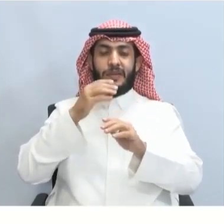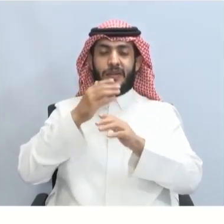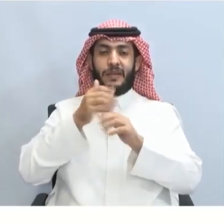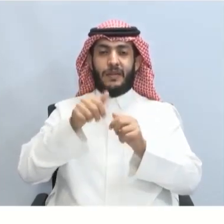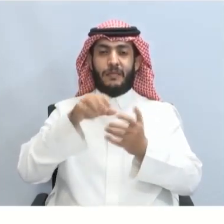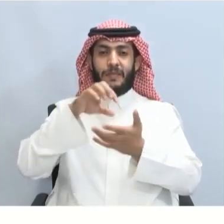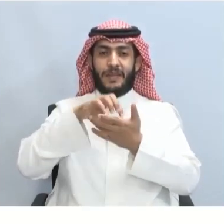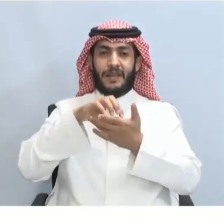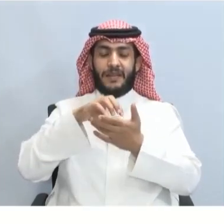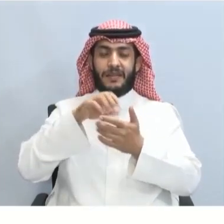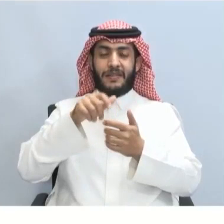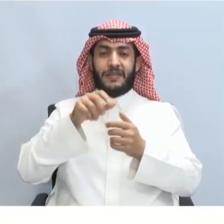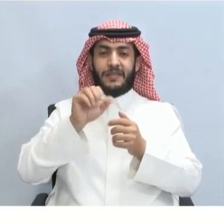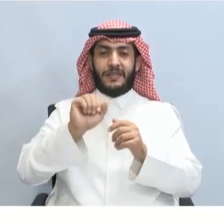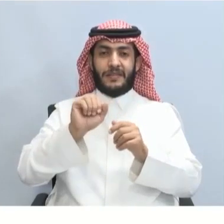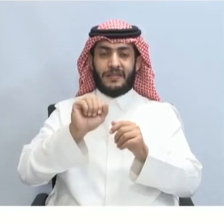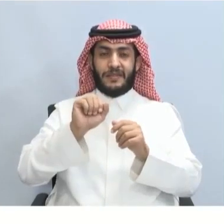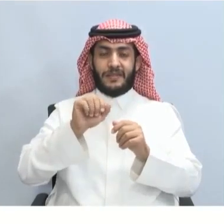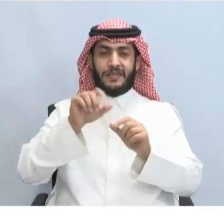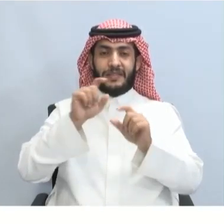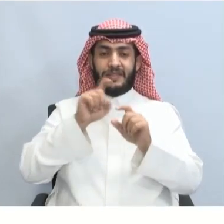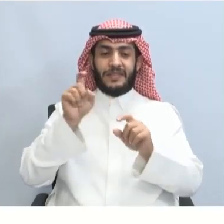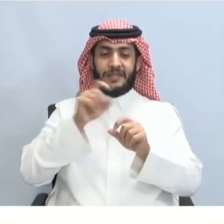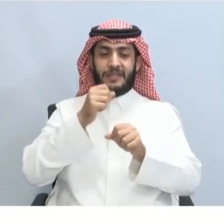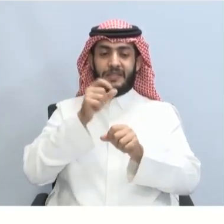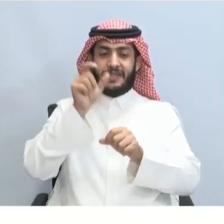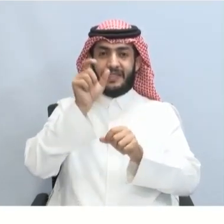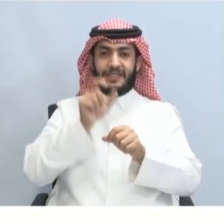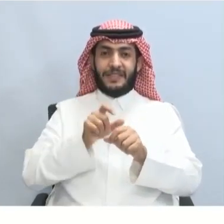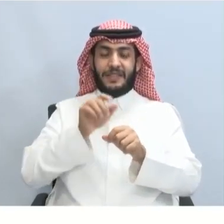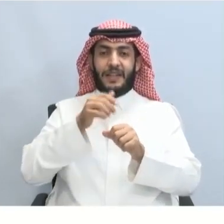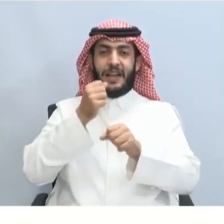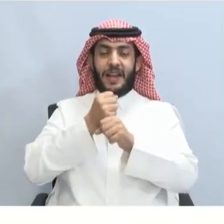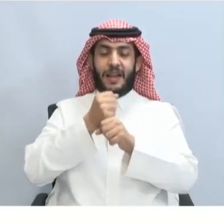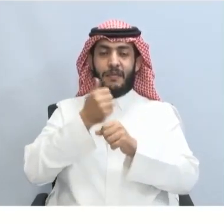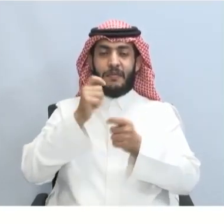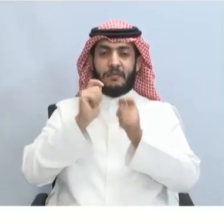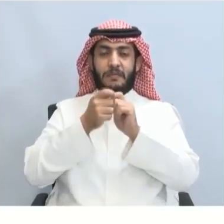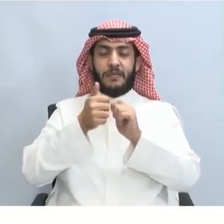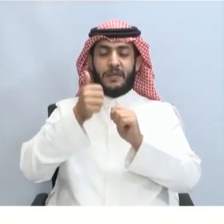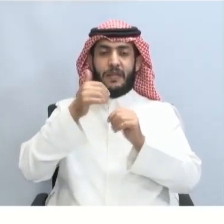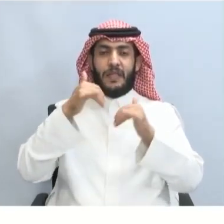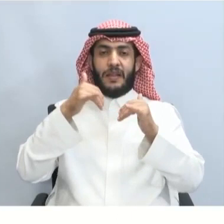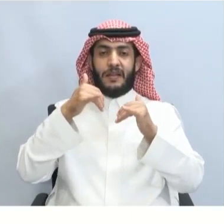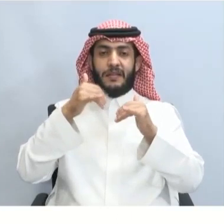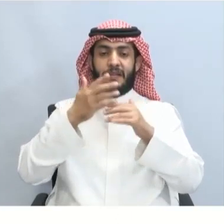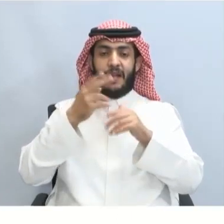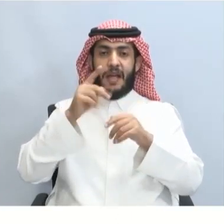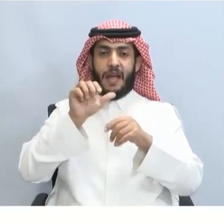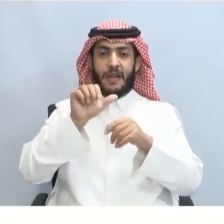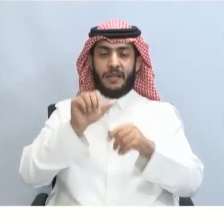المنطقه اللي هي شريط او شريط النشاط يتيح لك التبديل بين طرق